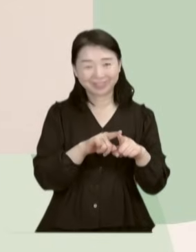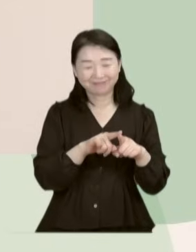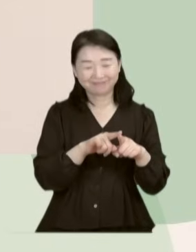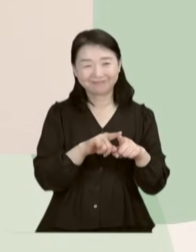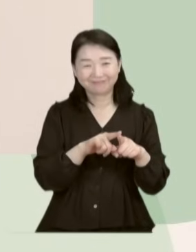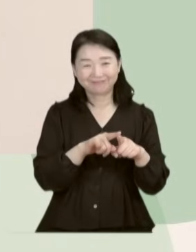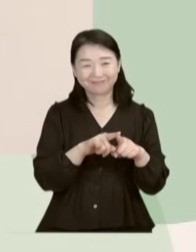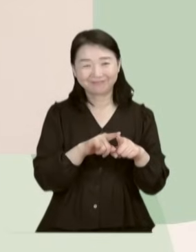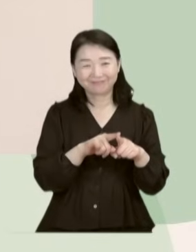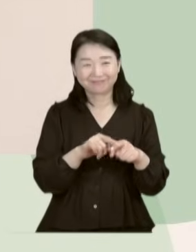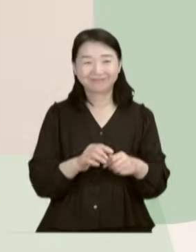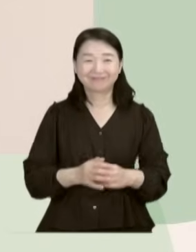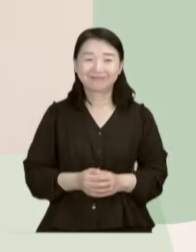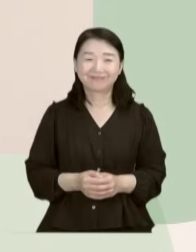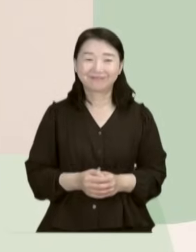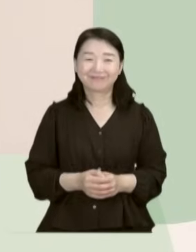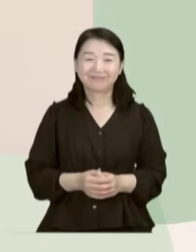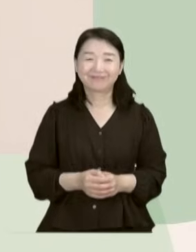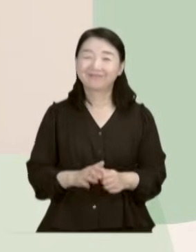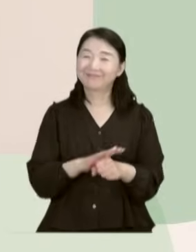기도하면서 함께 있을게